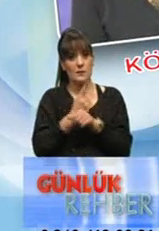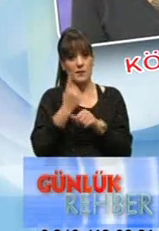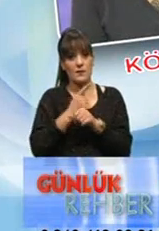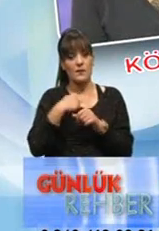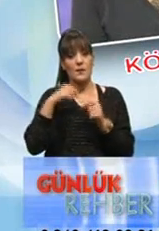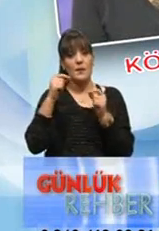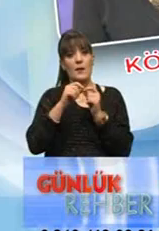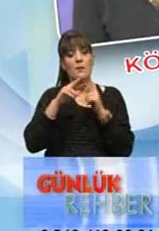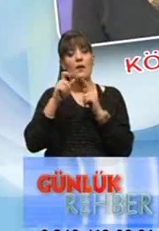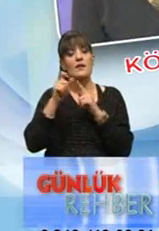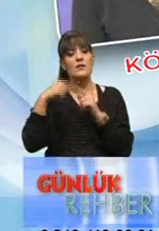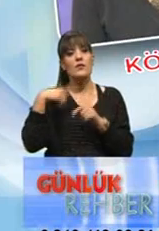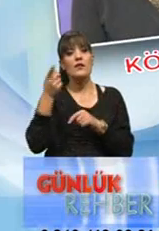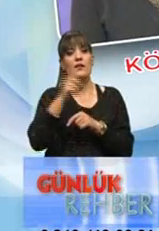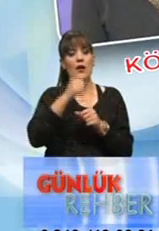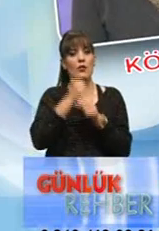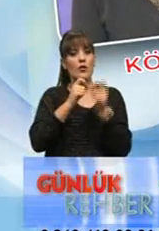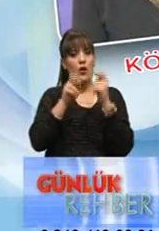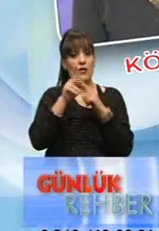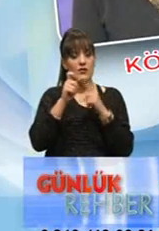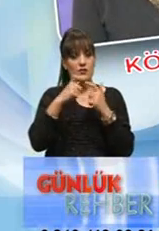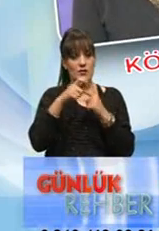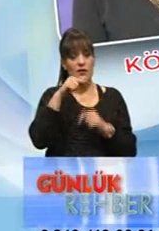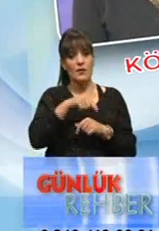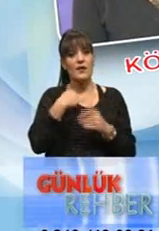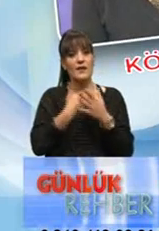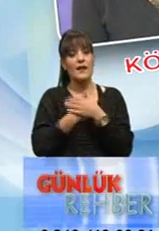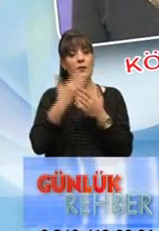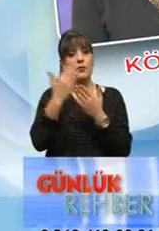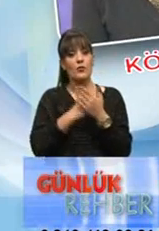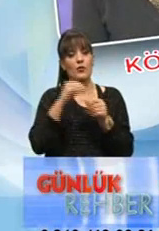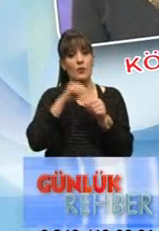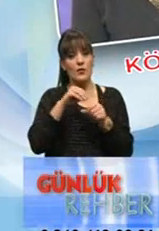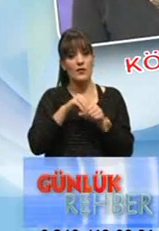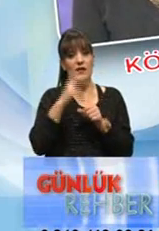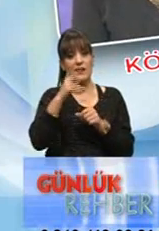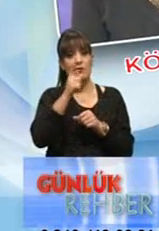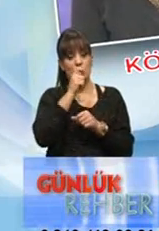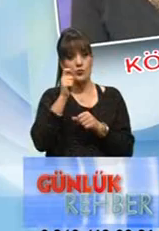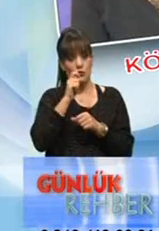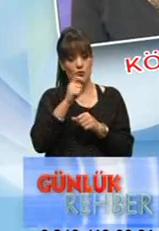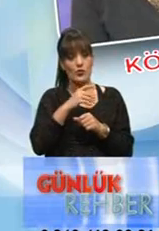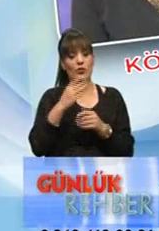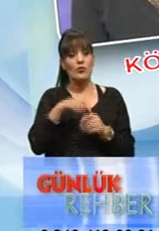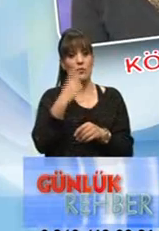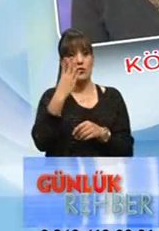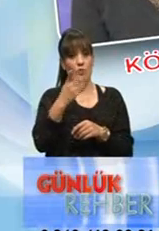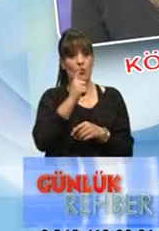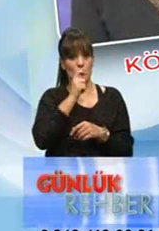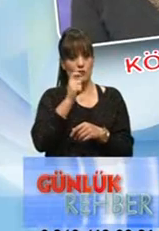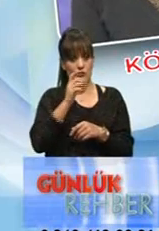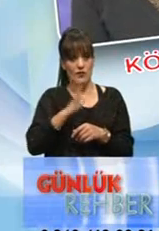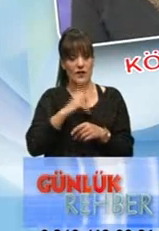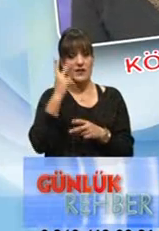tanesi Bastian Beat, diğeri ise Gökçe Göksu. Bizim Kelebek programımızın iki sunucusu, normalde dört sunucumuz var. Hı